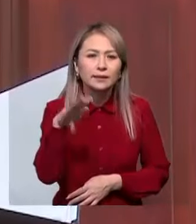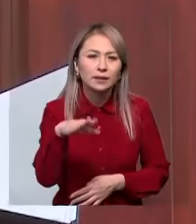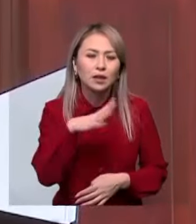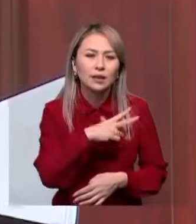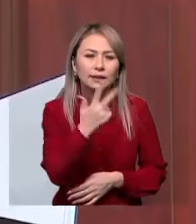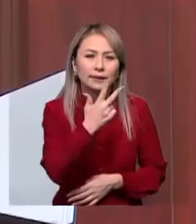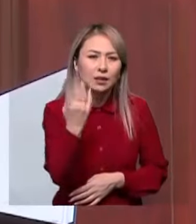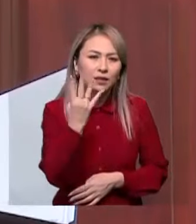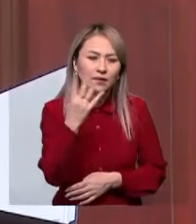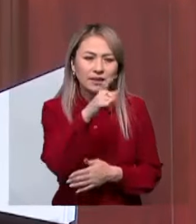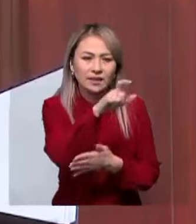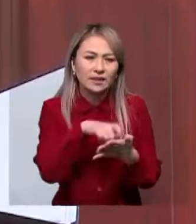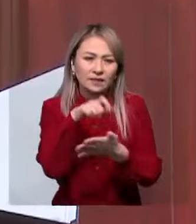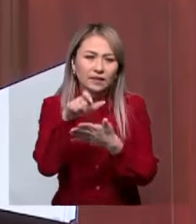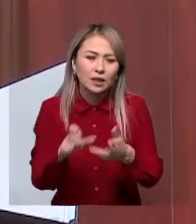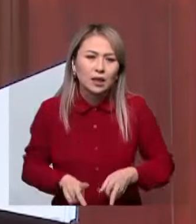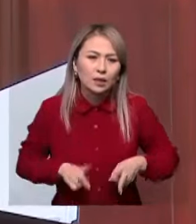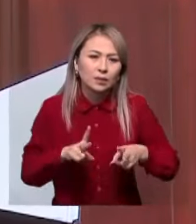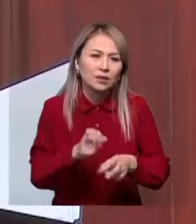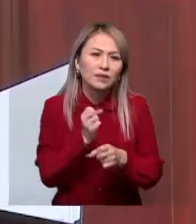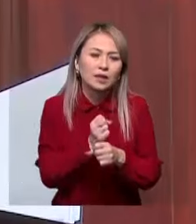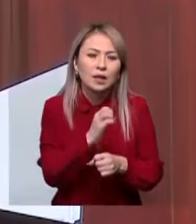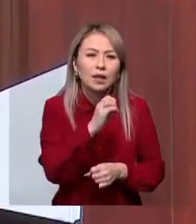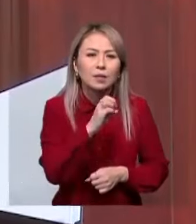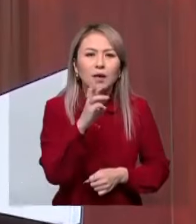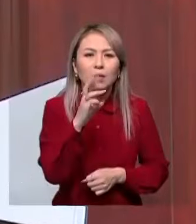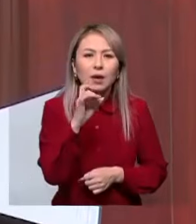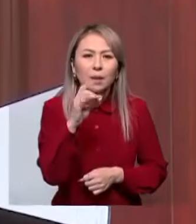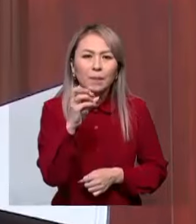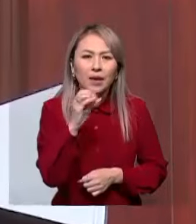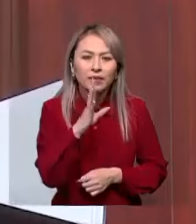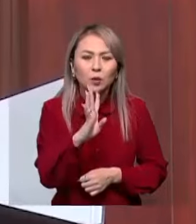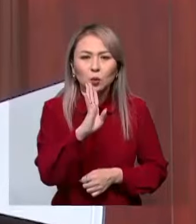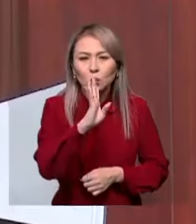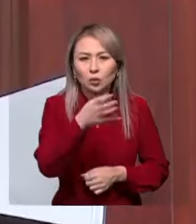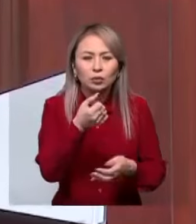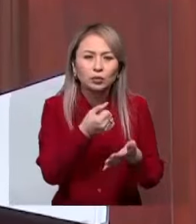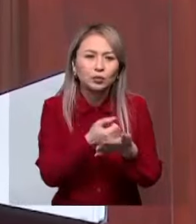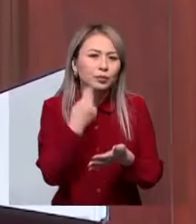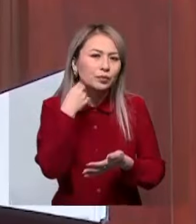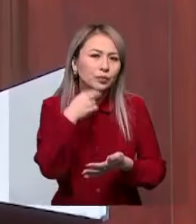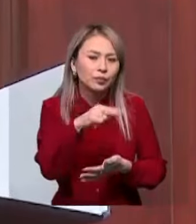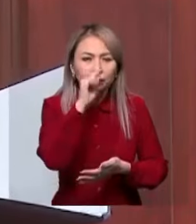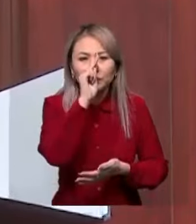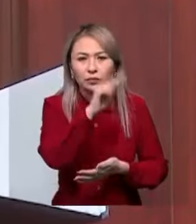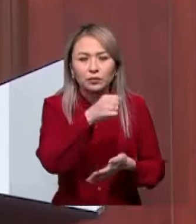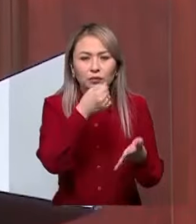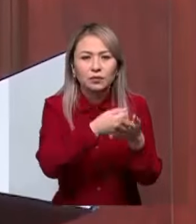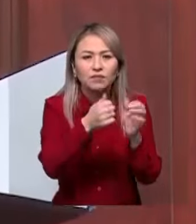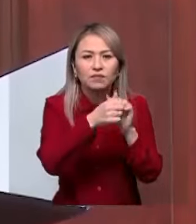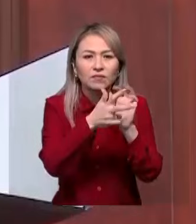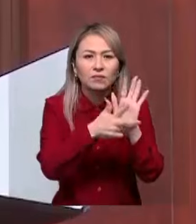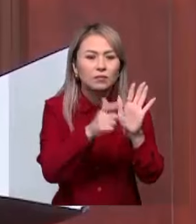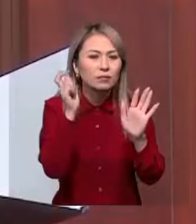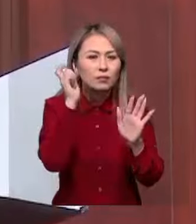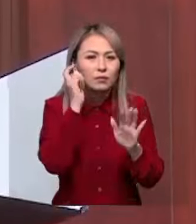2-3 тармақтары бойынша қылмыс жасаған Ермек Мархабаев 4 жылға бас бостандығынан айырылсын. Сот айыпталушыны кәмелет жасқа толмаған баласы